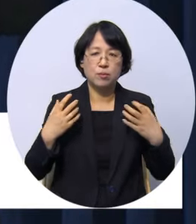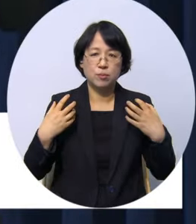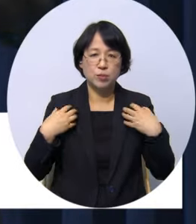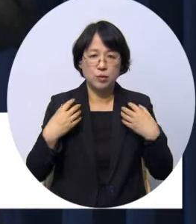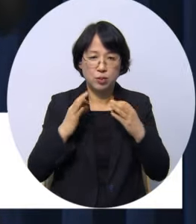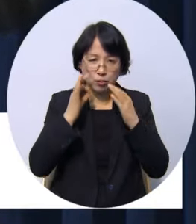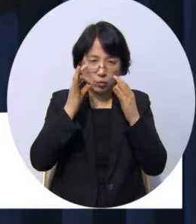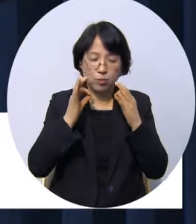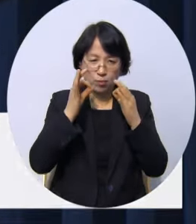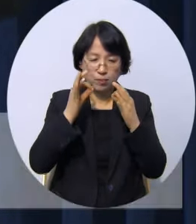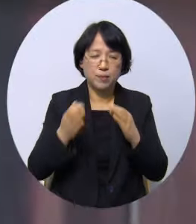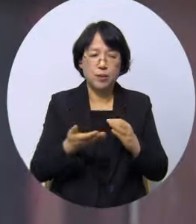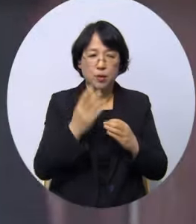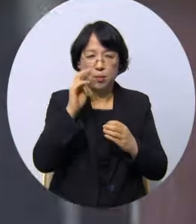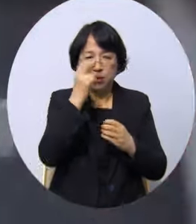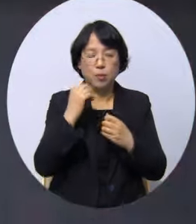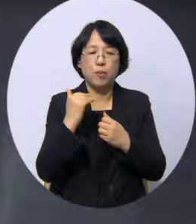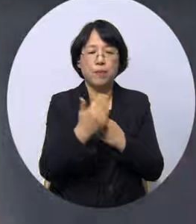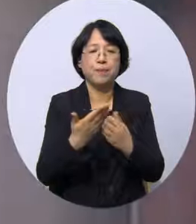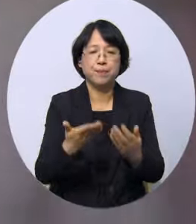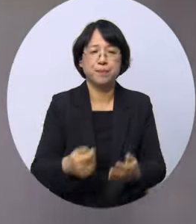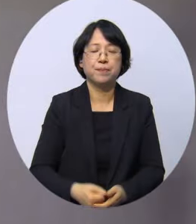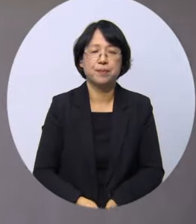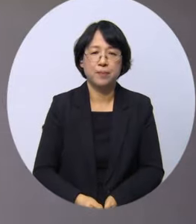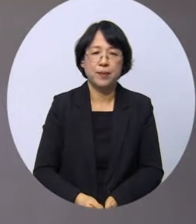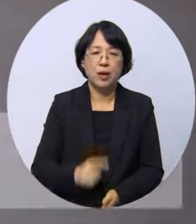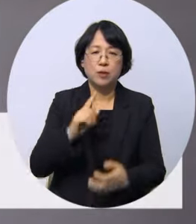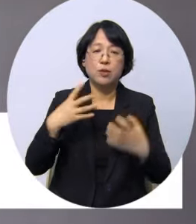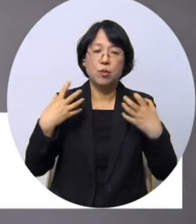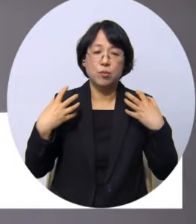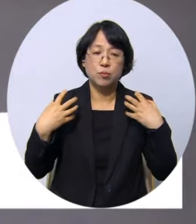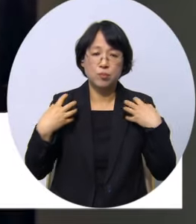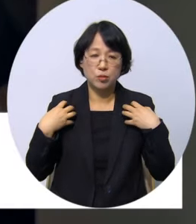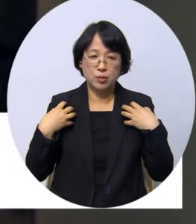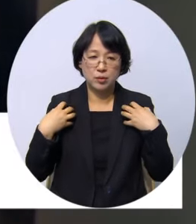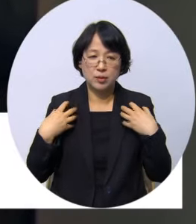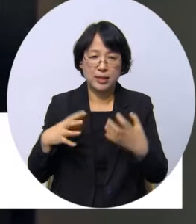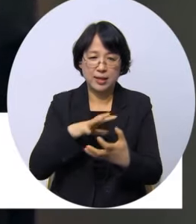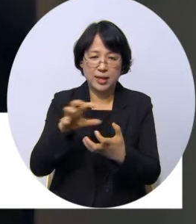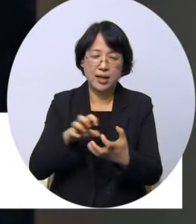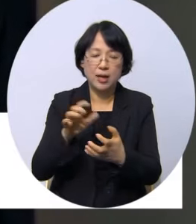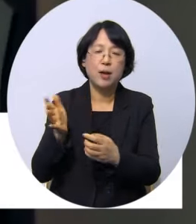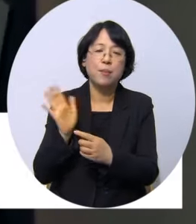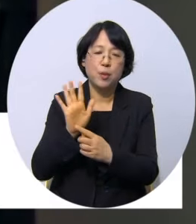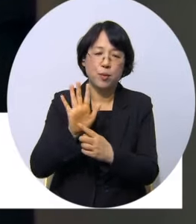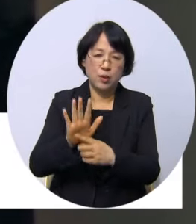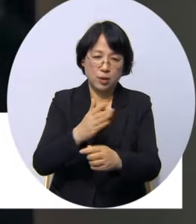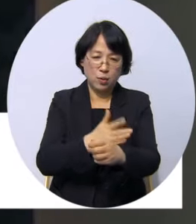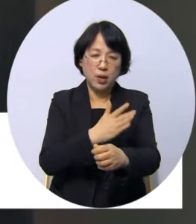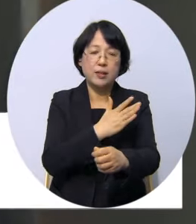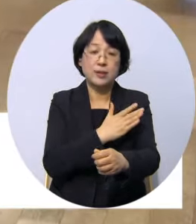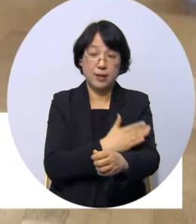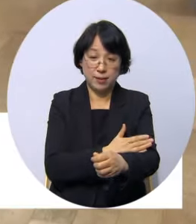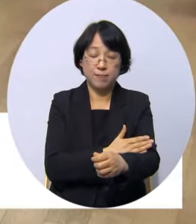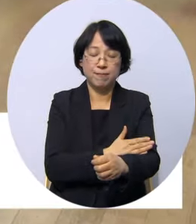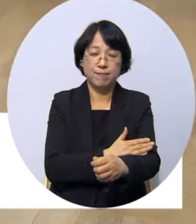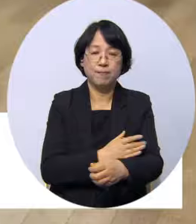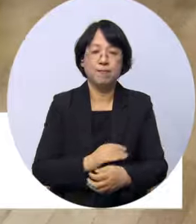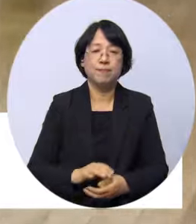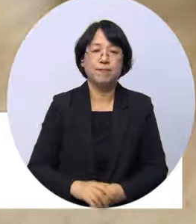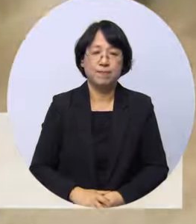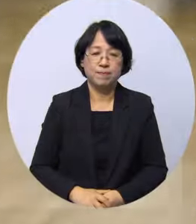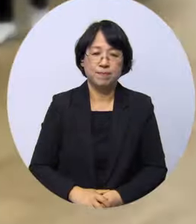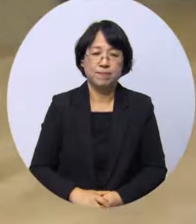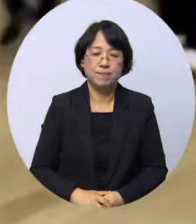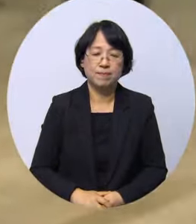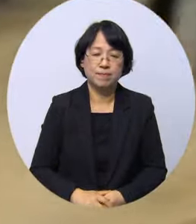보호해 드리겠습니다 한편 정부는 일각에서 제기하는 의료대란 표현은 과장된 표현이라고 선을습니다